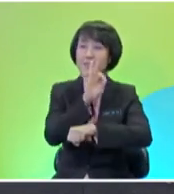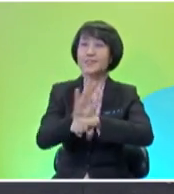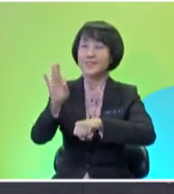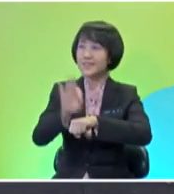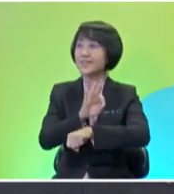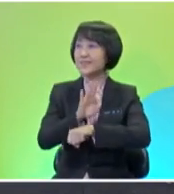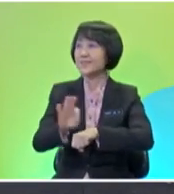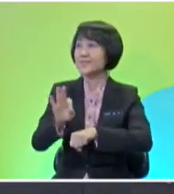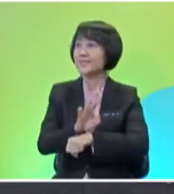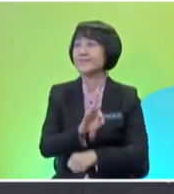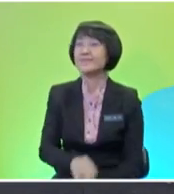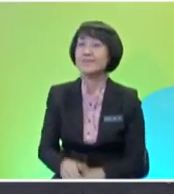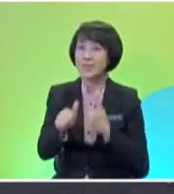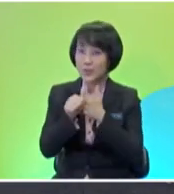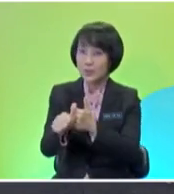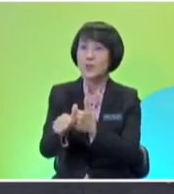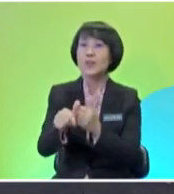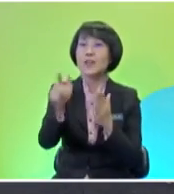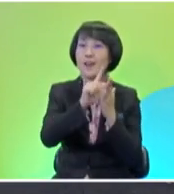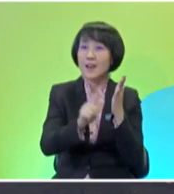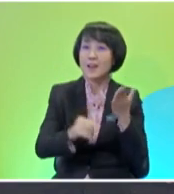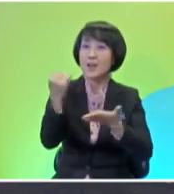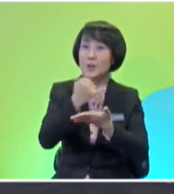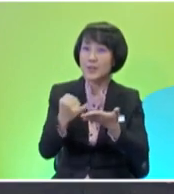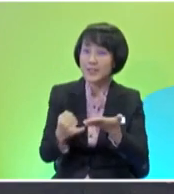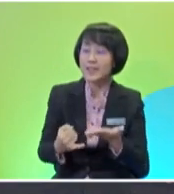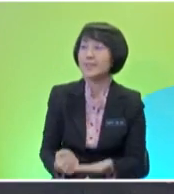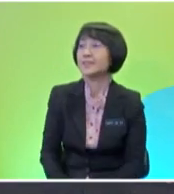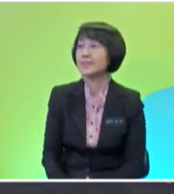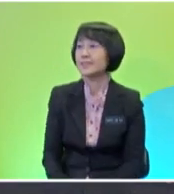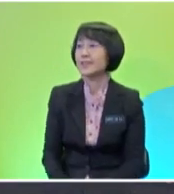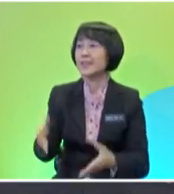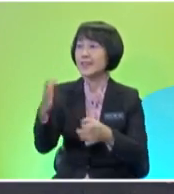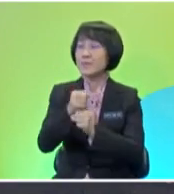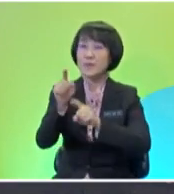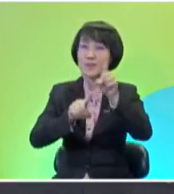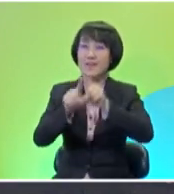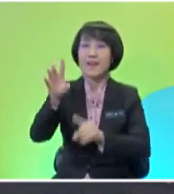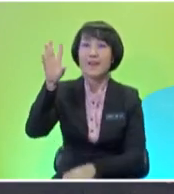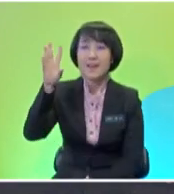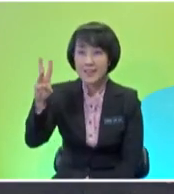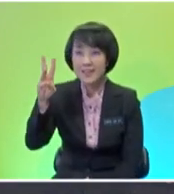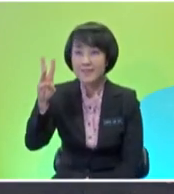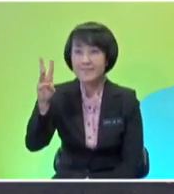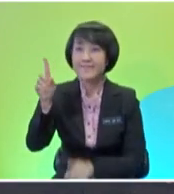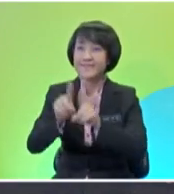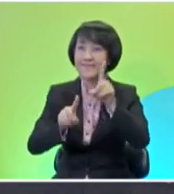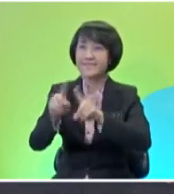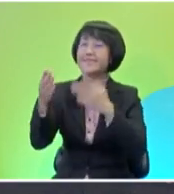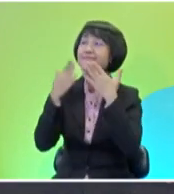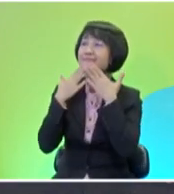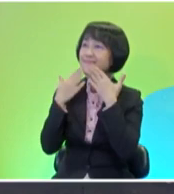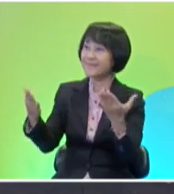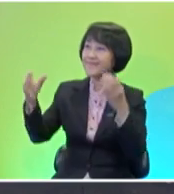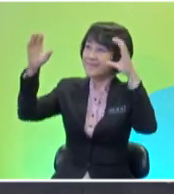tu betul-betul ikut pada lakaran dan dia berfungsi. Jadi memang dia dapat bintang paling tinggilah, iaitu 6. 6 bintang. Terima kasih cikgu. Okay,